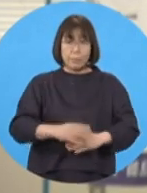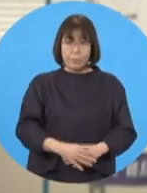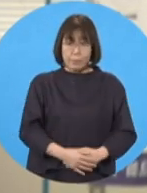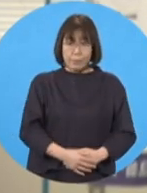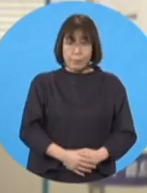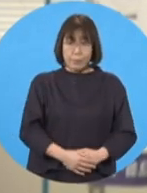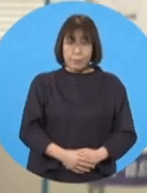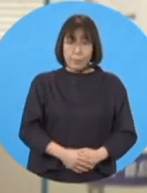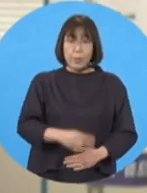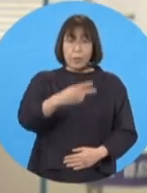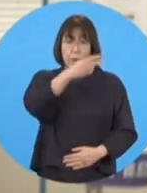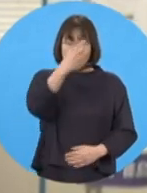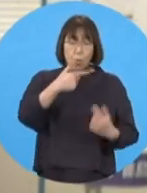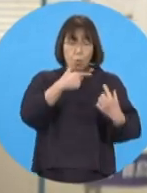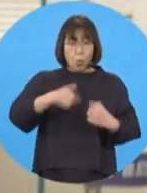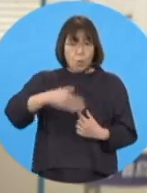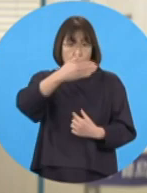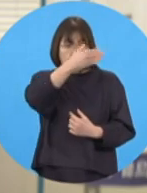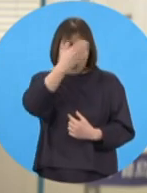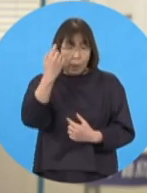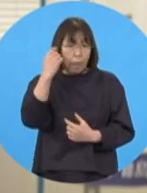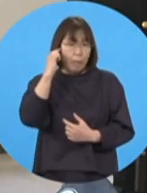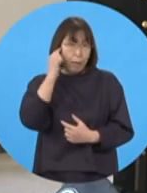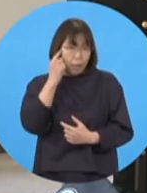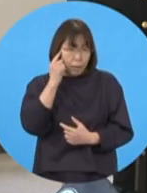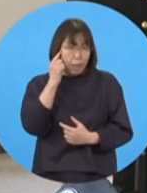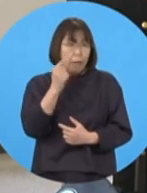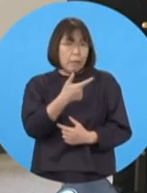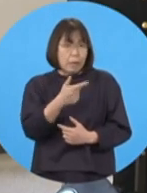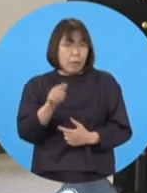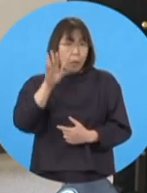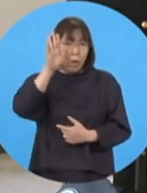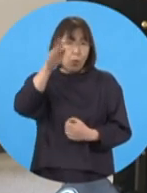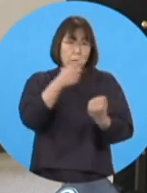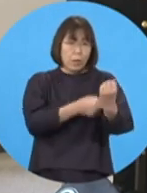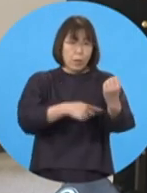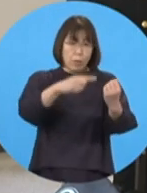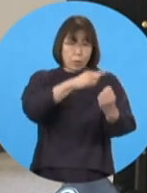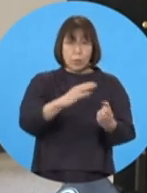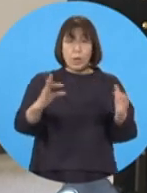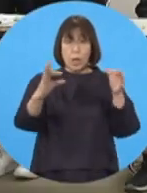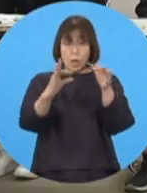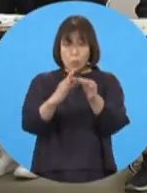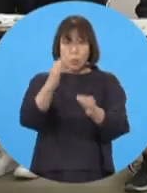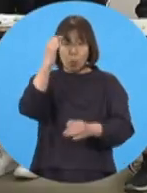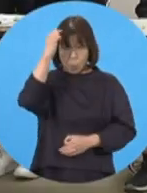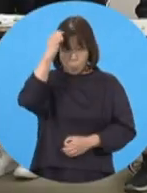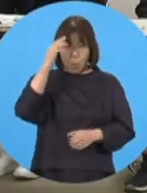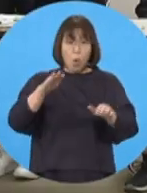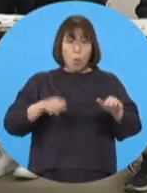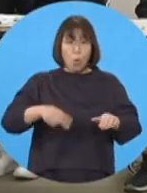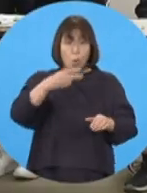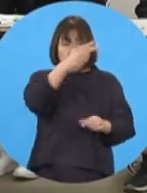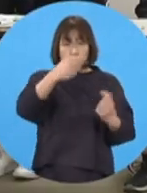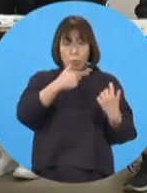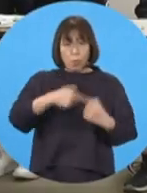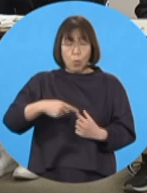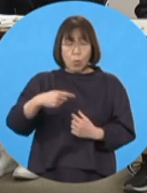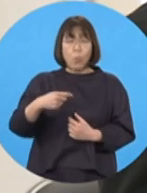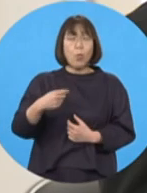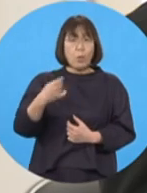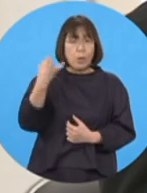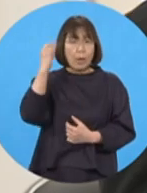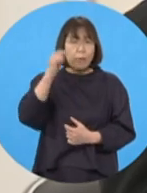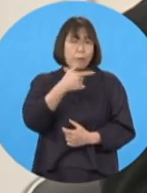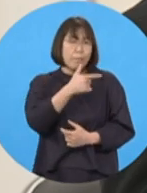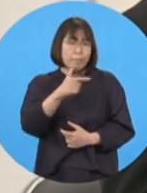の若い発想とかがこれから の力になると思いますし、今回の高校生の意見とかも参考にしま